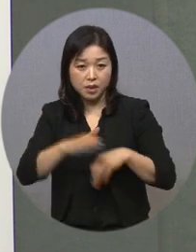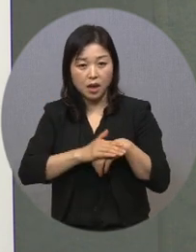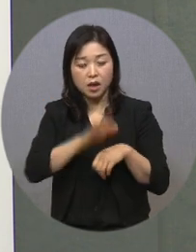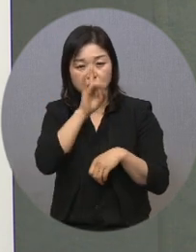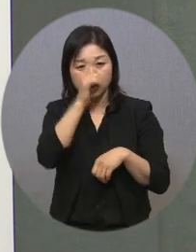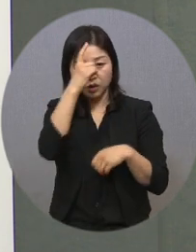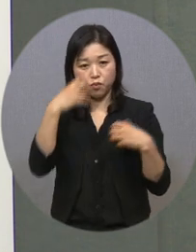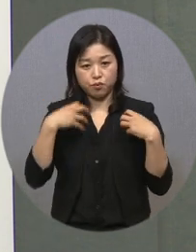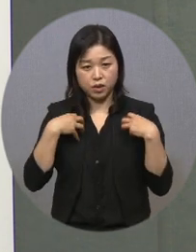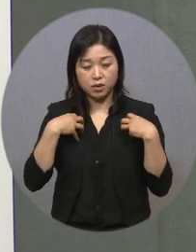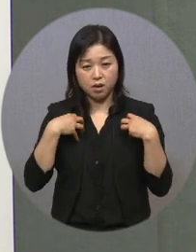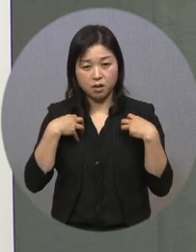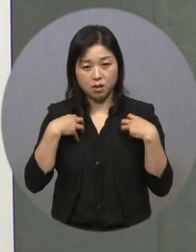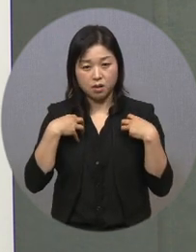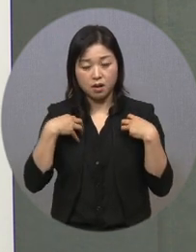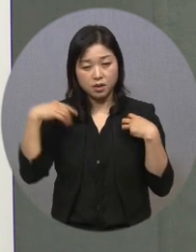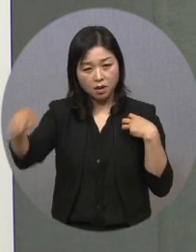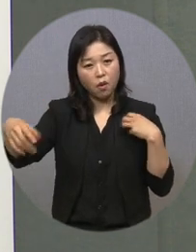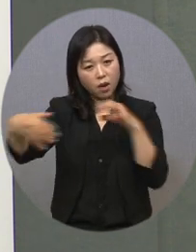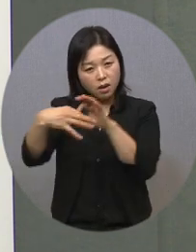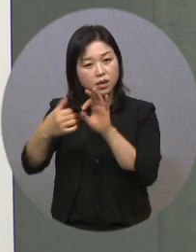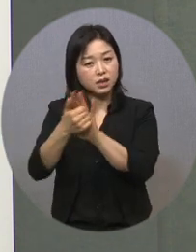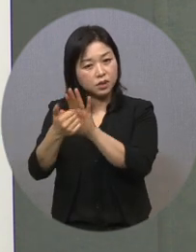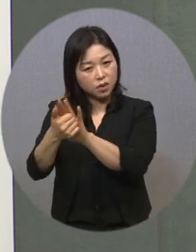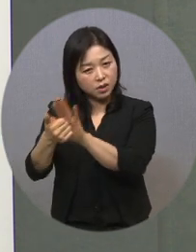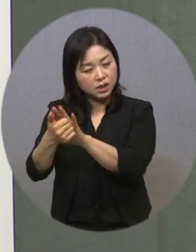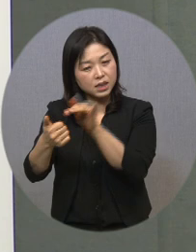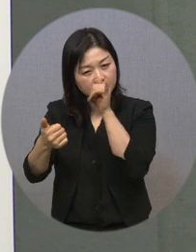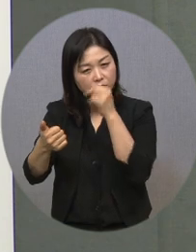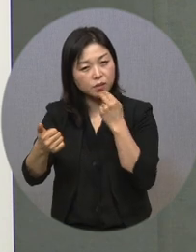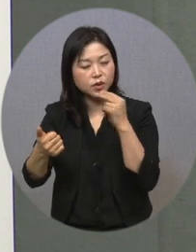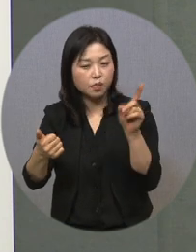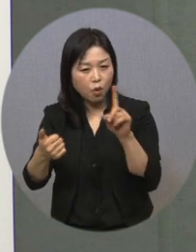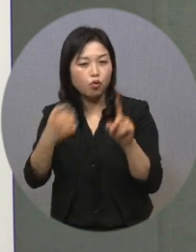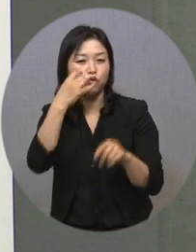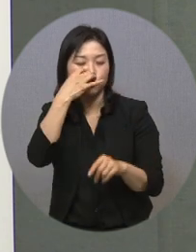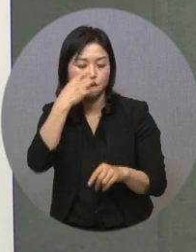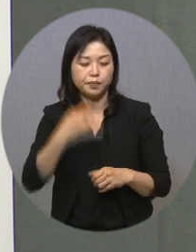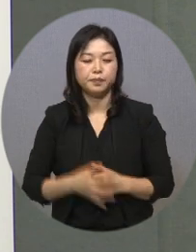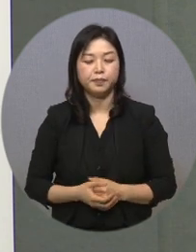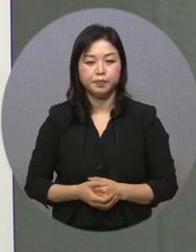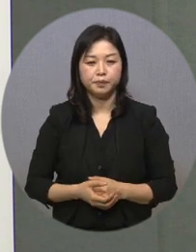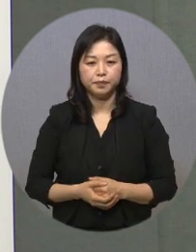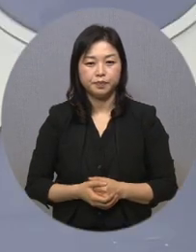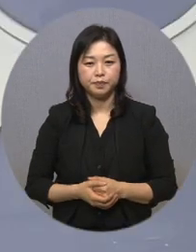중앙정부에서 어떤 지원 대책이 따로 오느냐 하는 것이 궁금합니다.